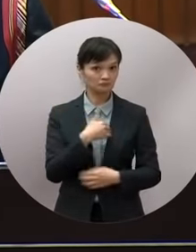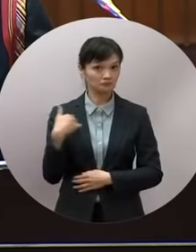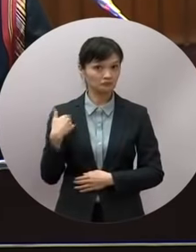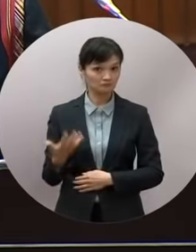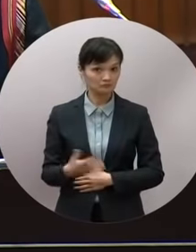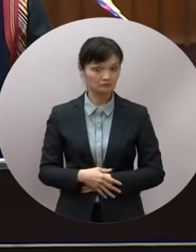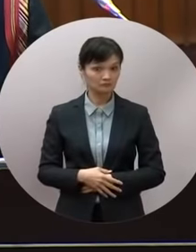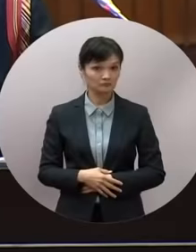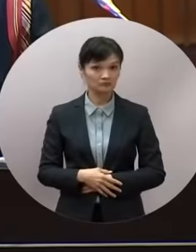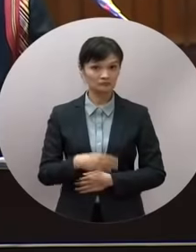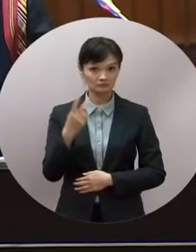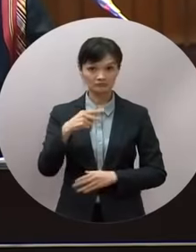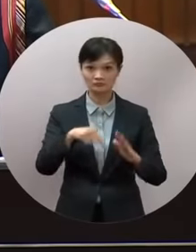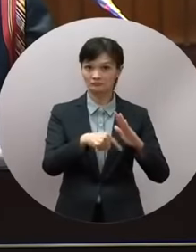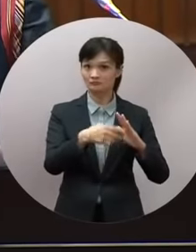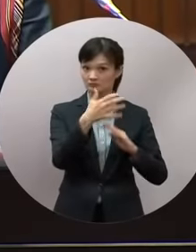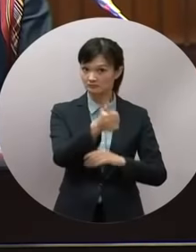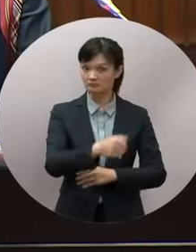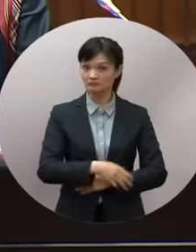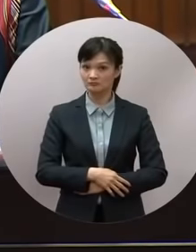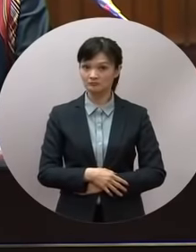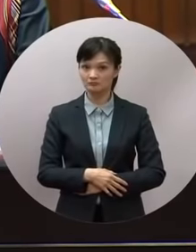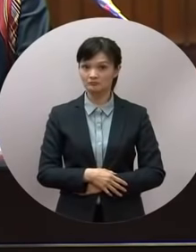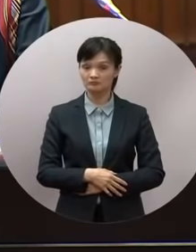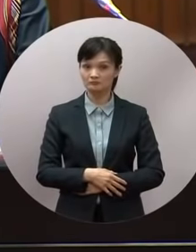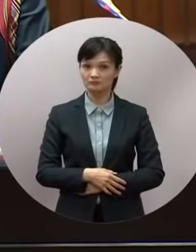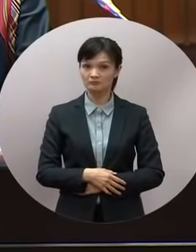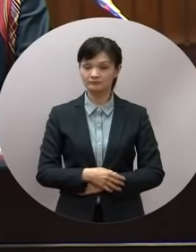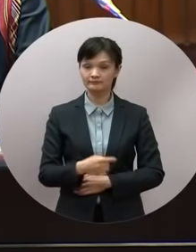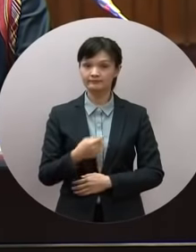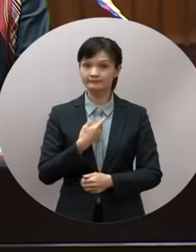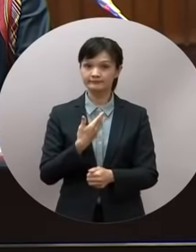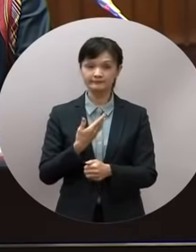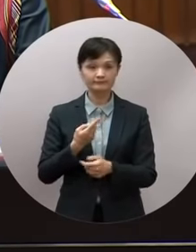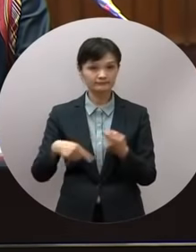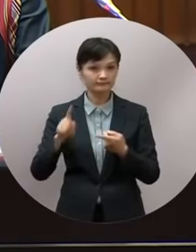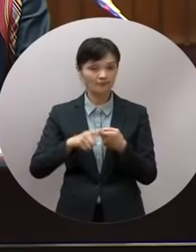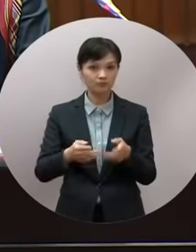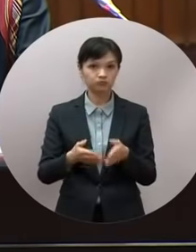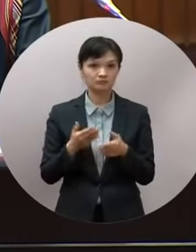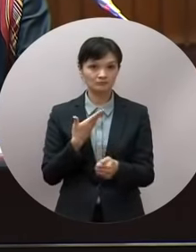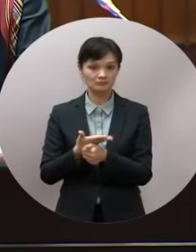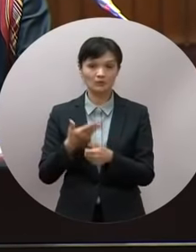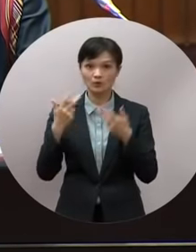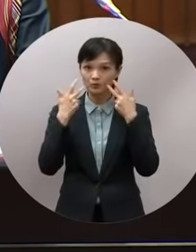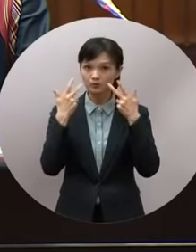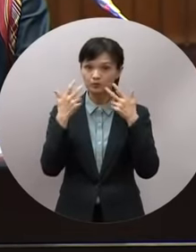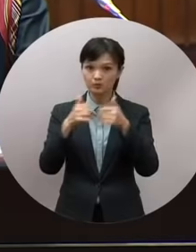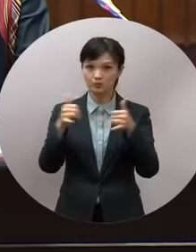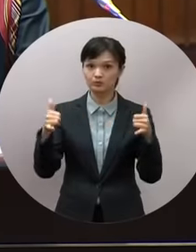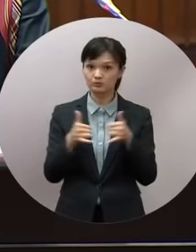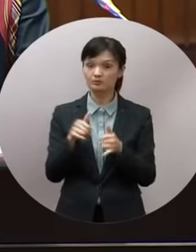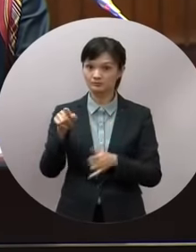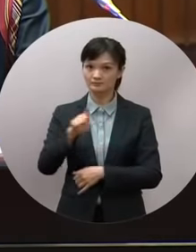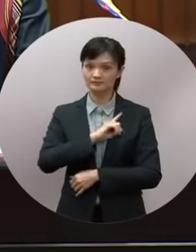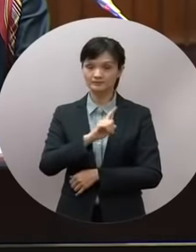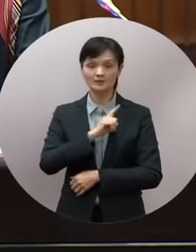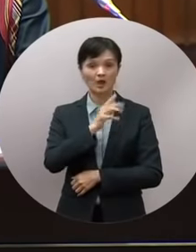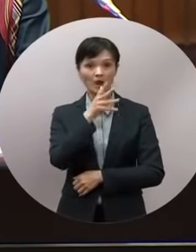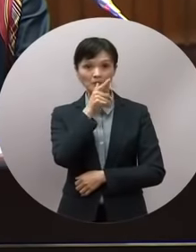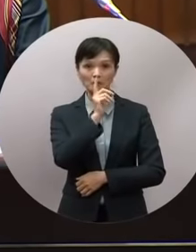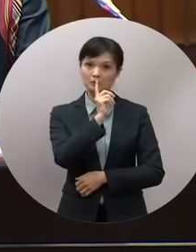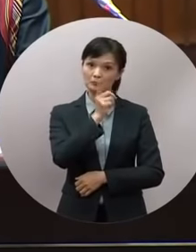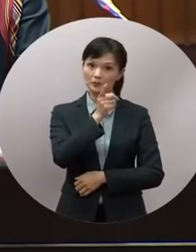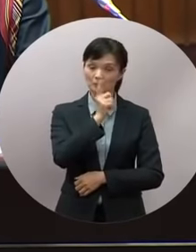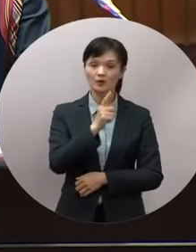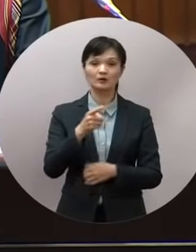员， 我更认为，院长，我更认为，我们应该要让原住民的下一代用自己的语言，创立自己的学校，培